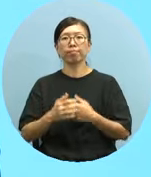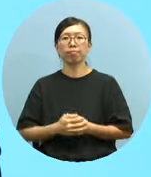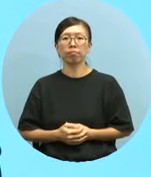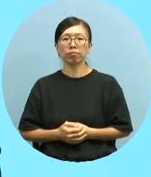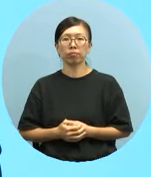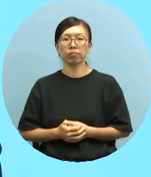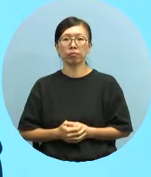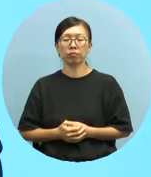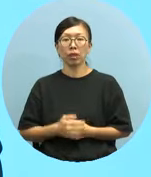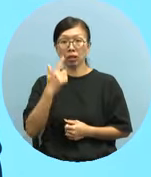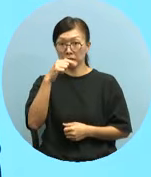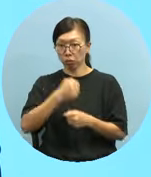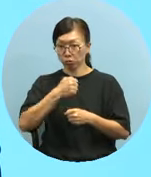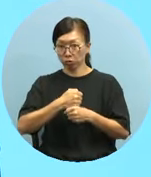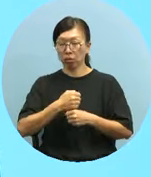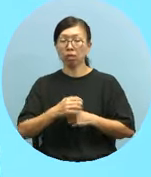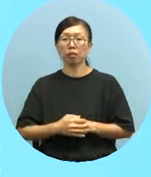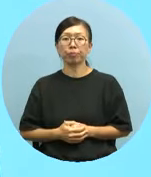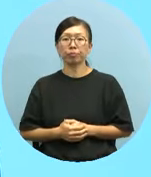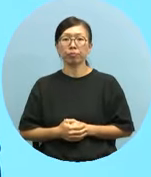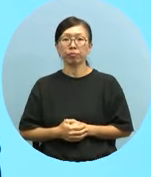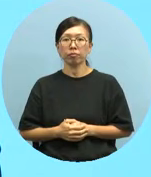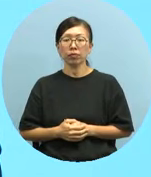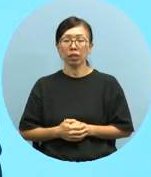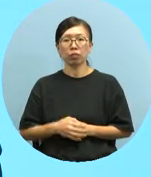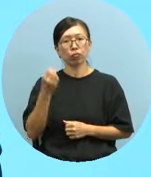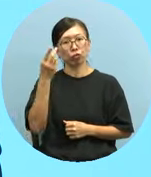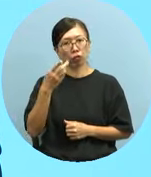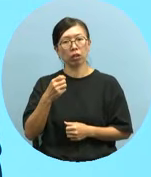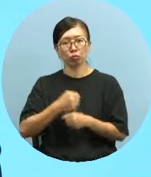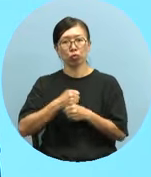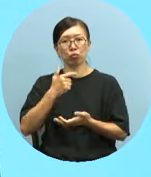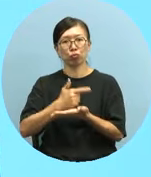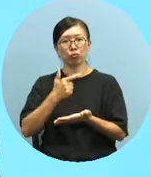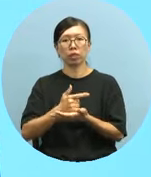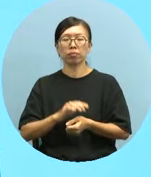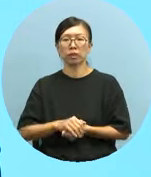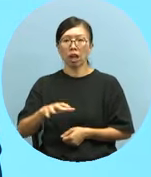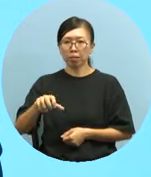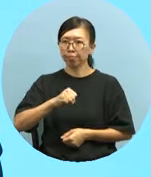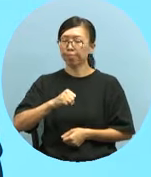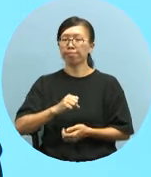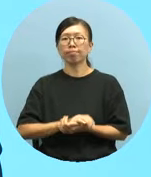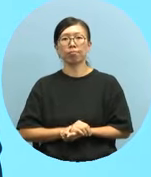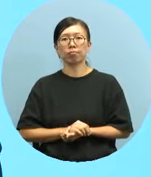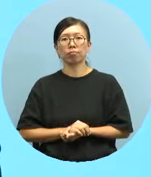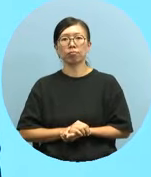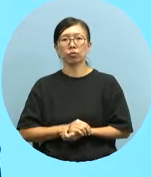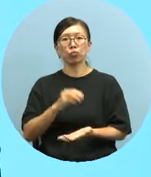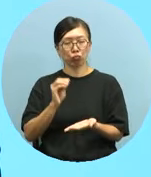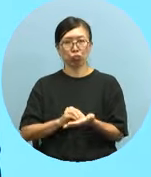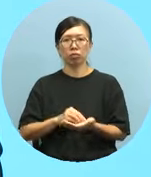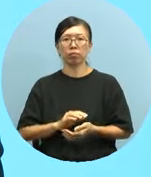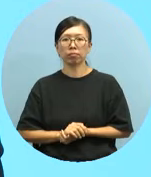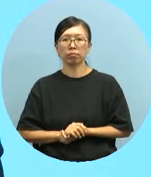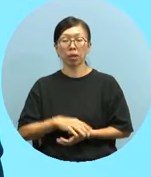工作嘅。至於新嘅工作上面咧，嚟緊咧我有幾個工作重點咧，都係要抓緊去推